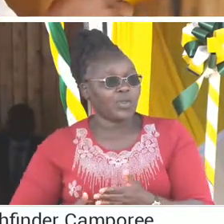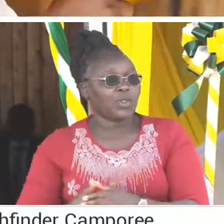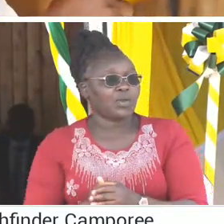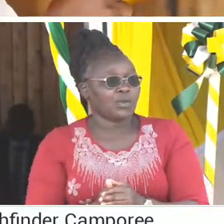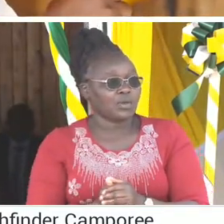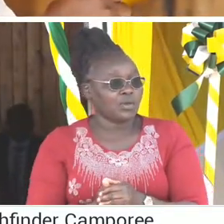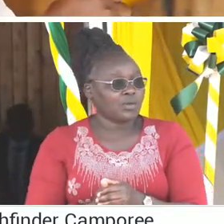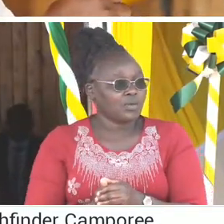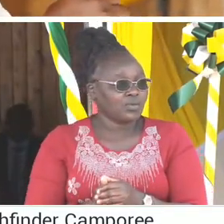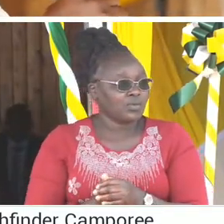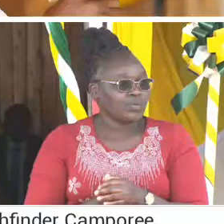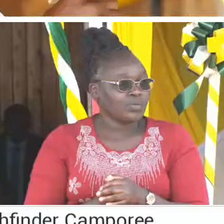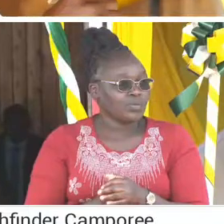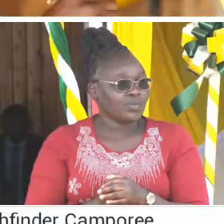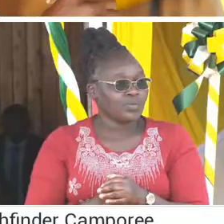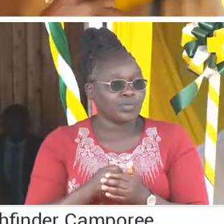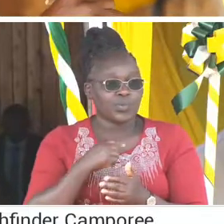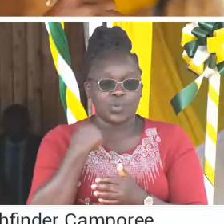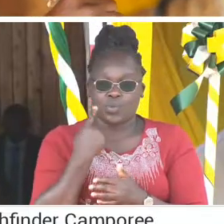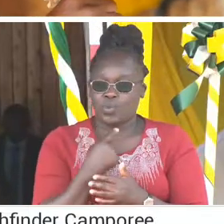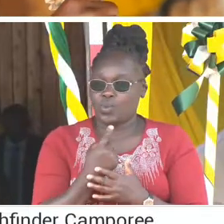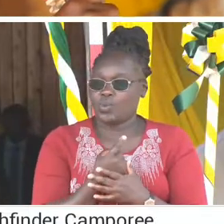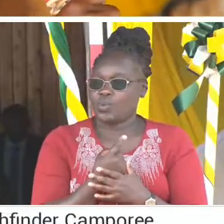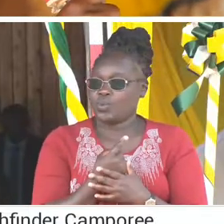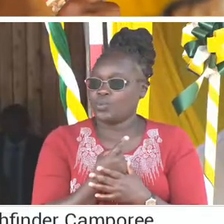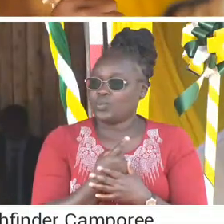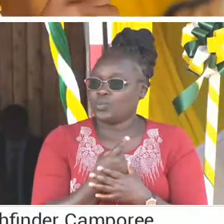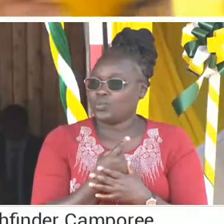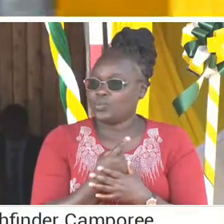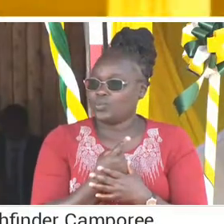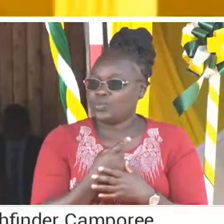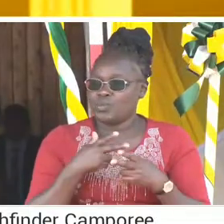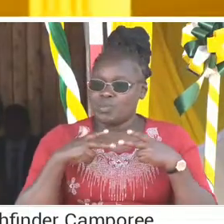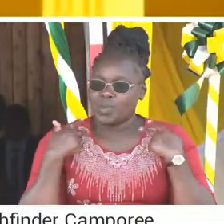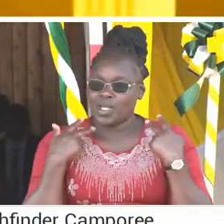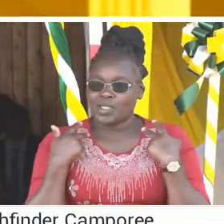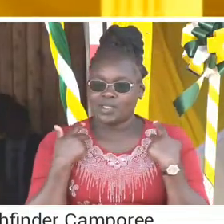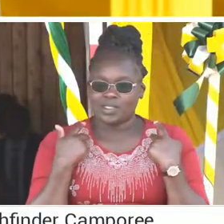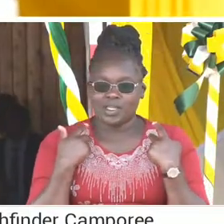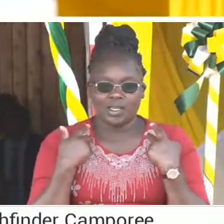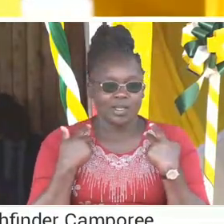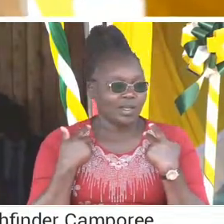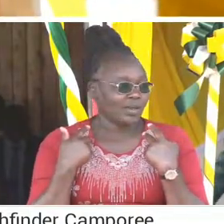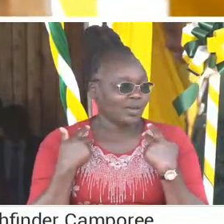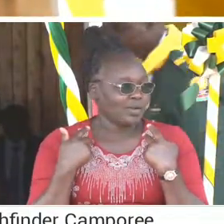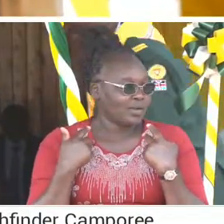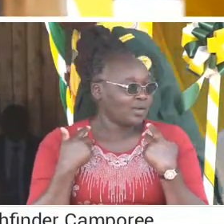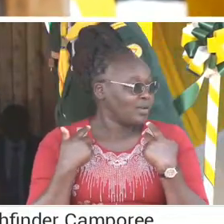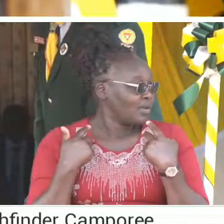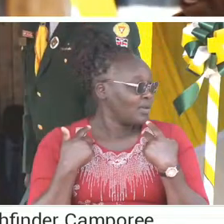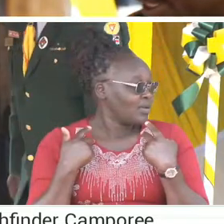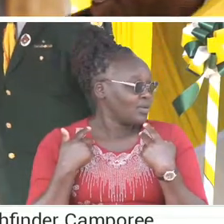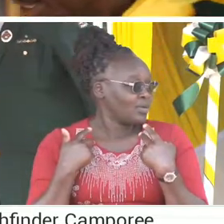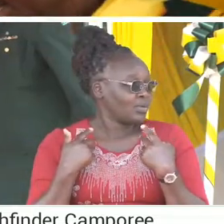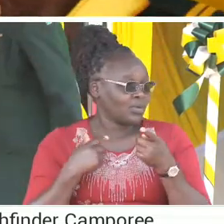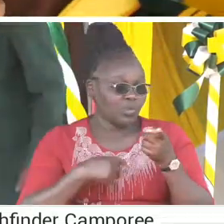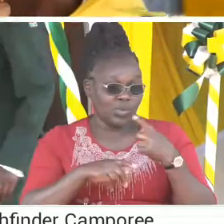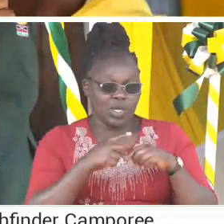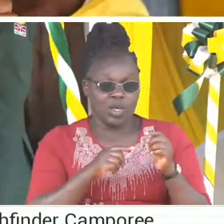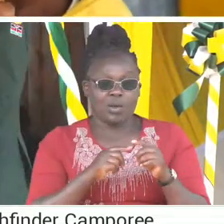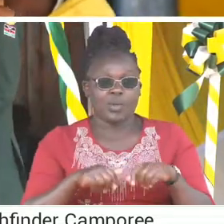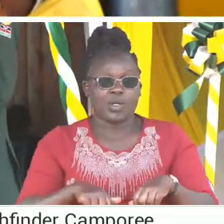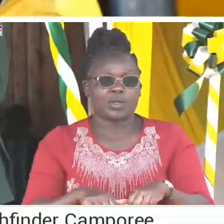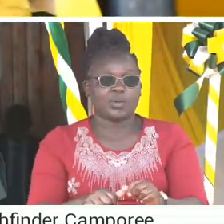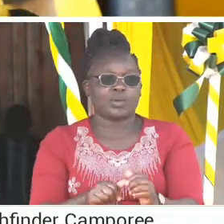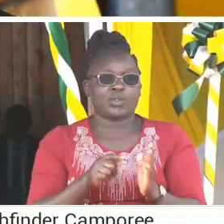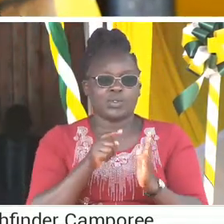Field ambaye ni mchungaji wetu ili kwamba aweze kuchukua ratiba